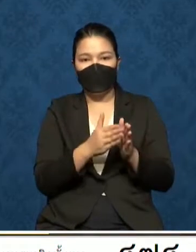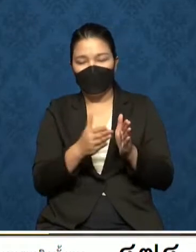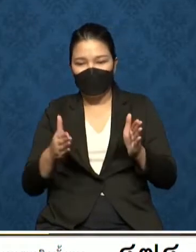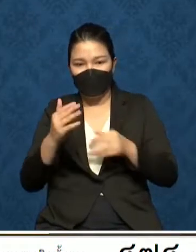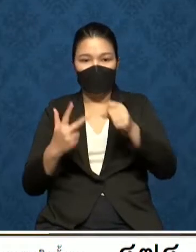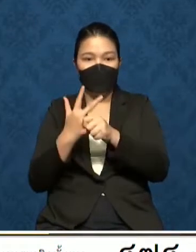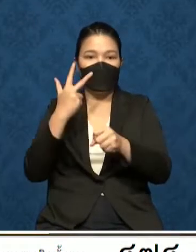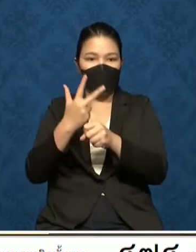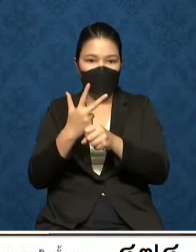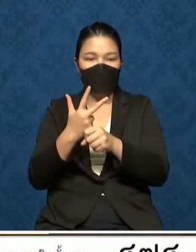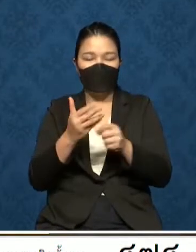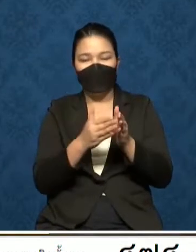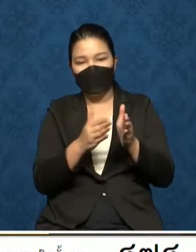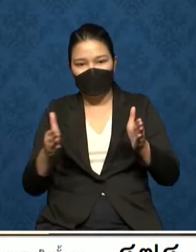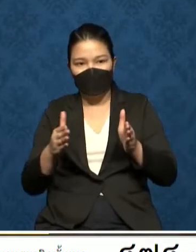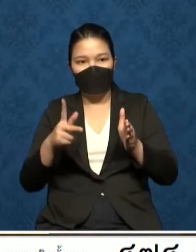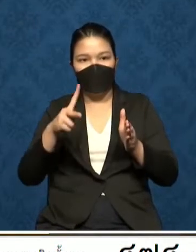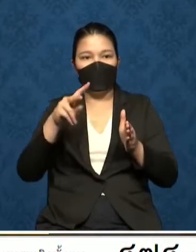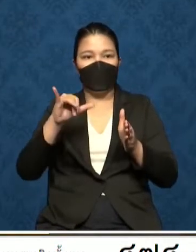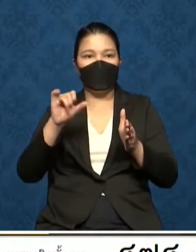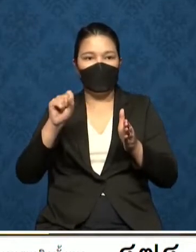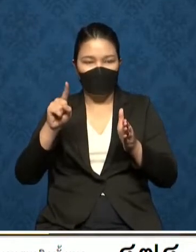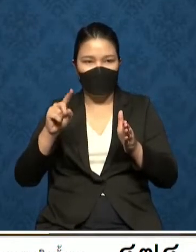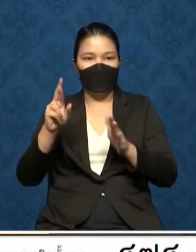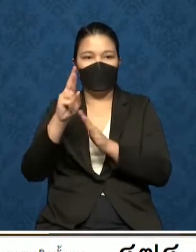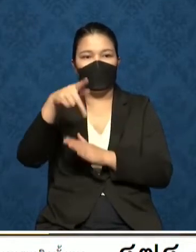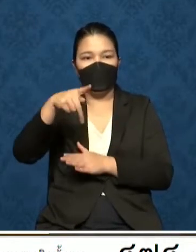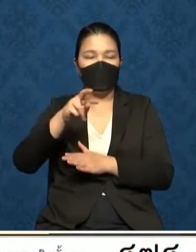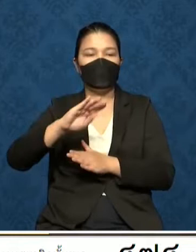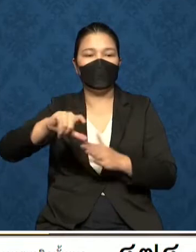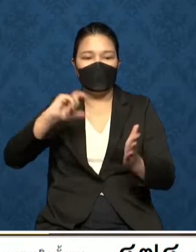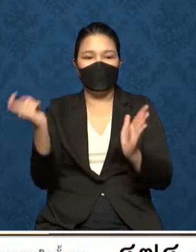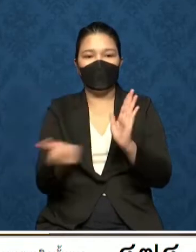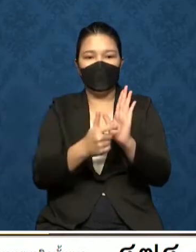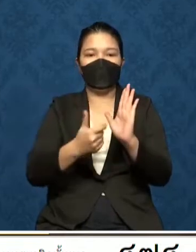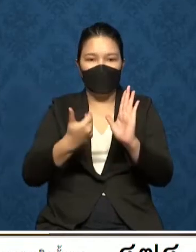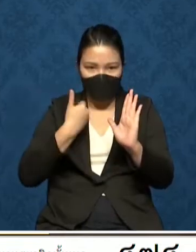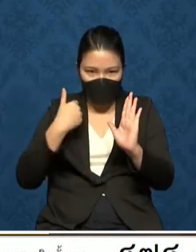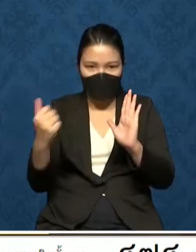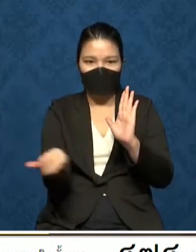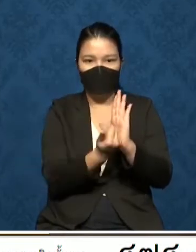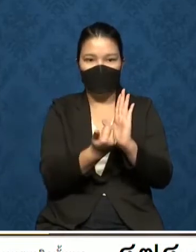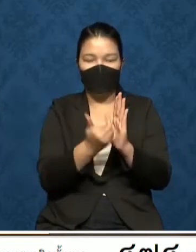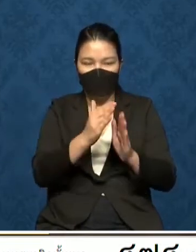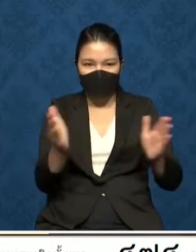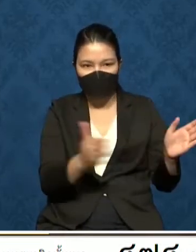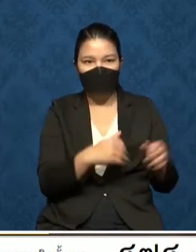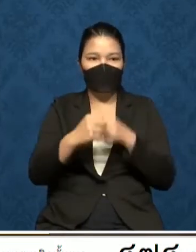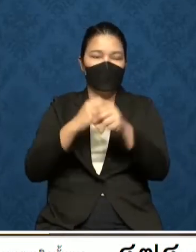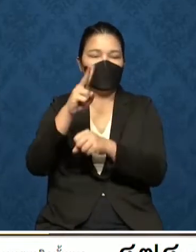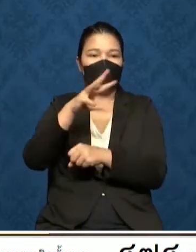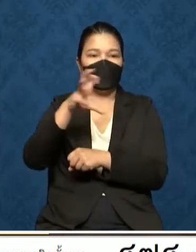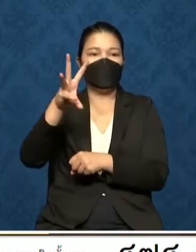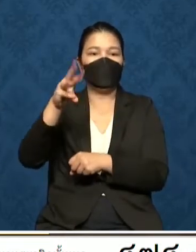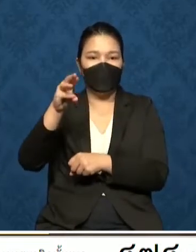เท่านั้นนะครับกองทุนนี้ก็มีพรบ.เป็นของตนเองนะครับจนกระทั่งปีพุทธศักราช2560